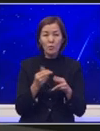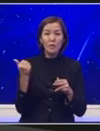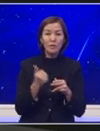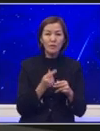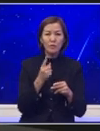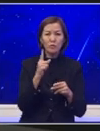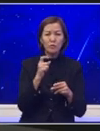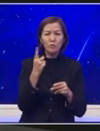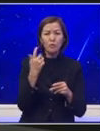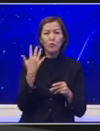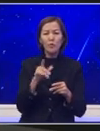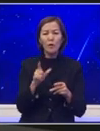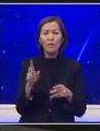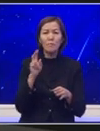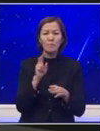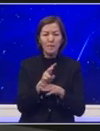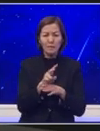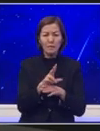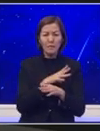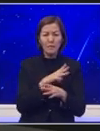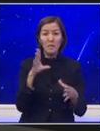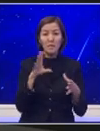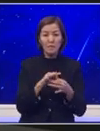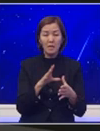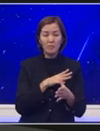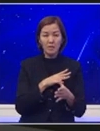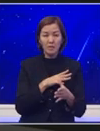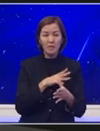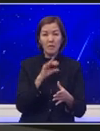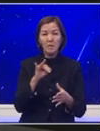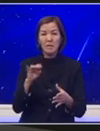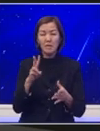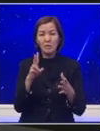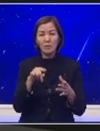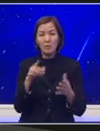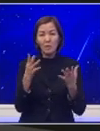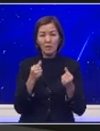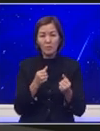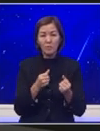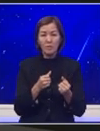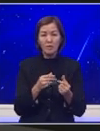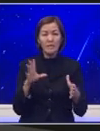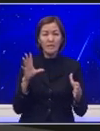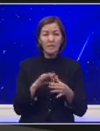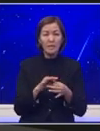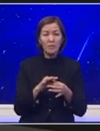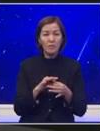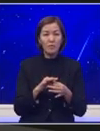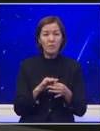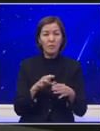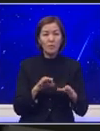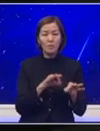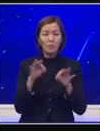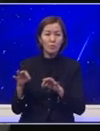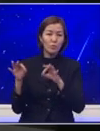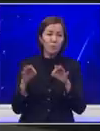күніне 100-150 адамға дейін келіп тіркеліп жатыр. Тіркелгенде сол ин номерін алуға, тіркелу жалпы мына көшқон